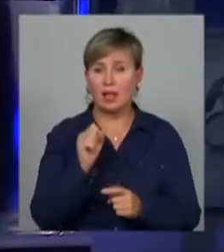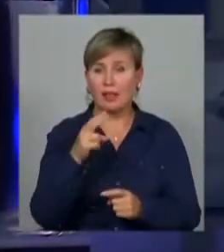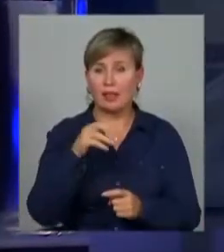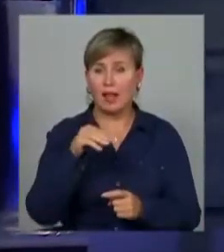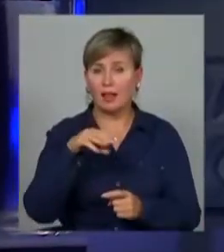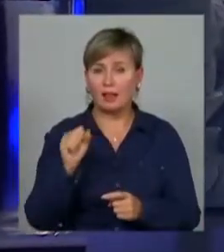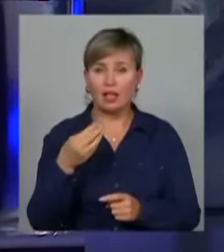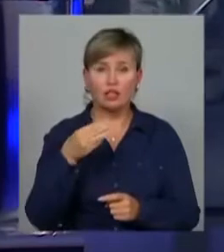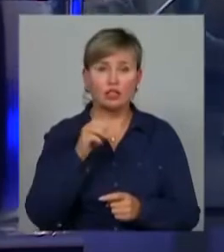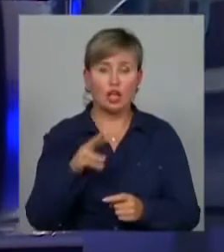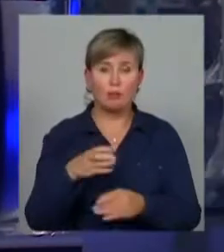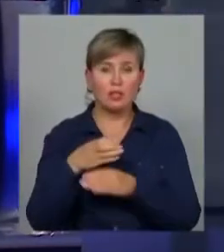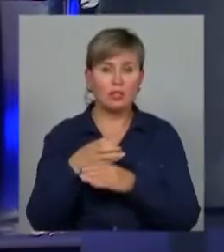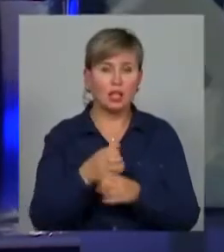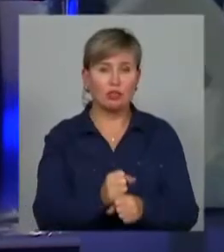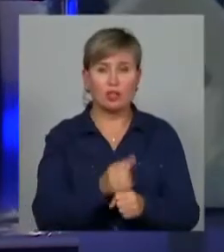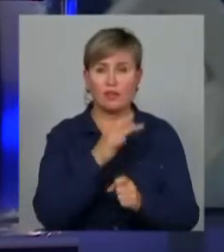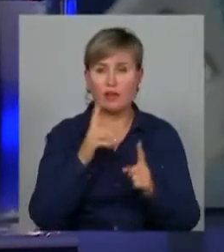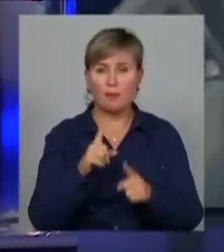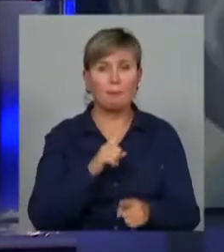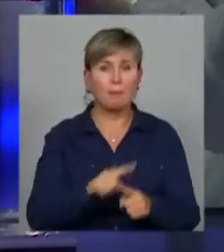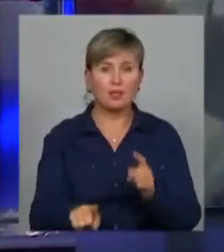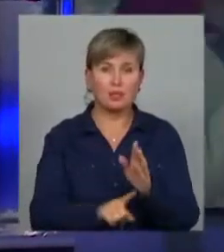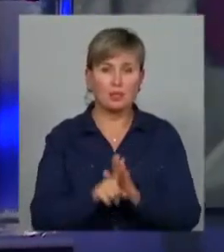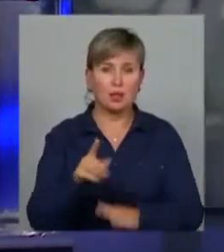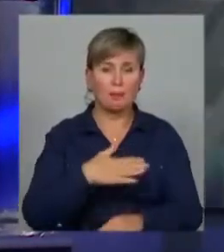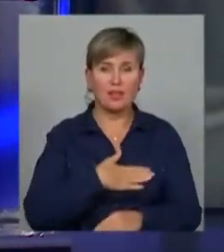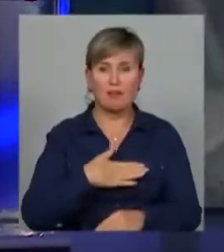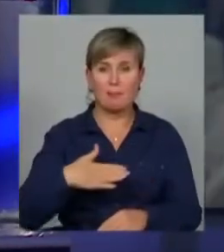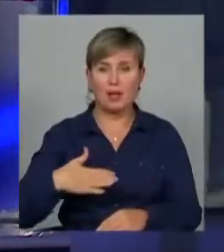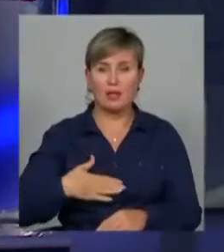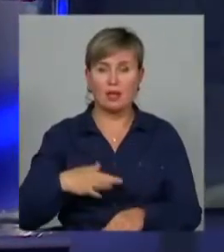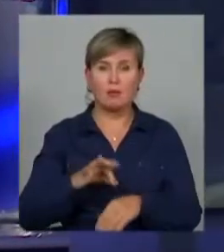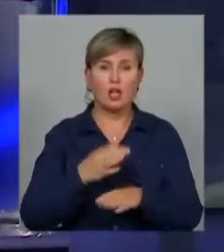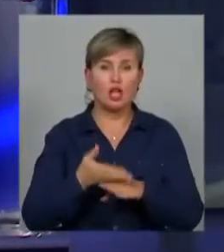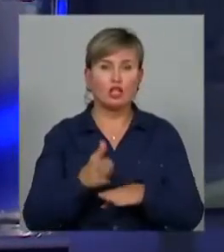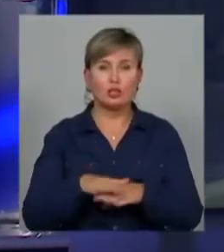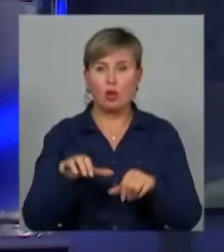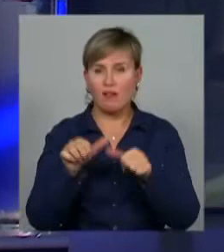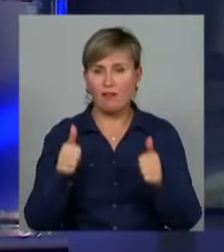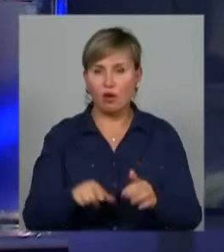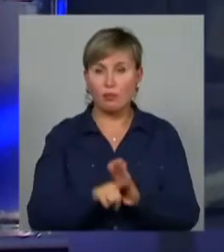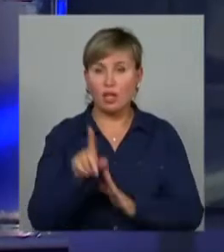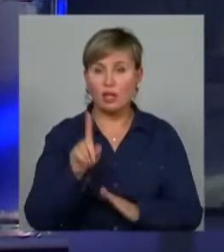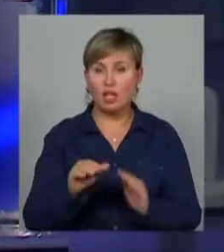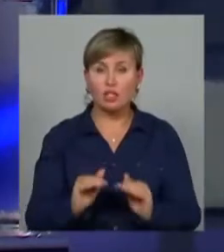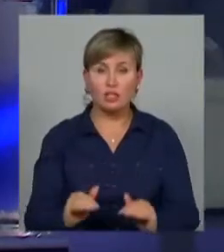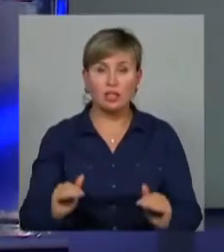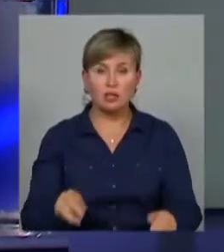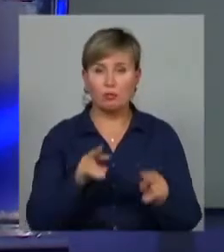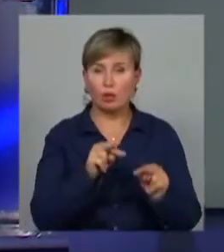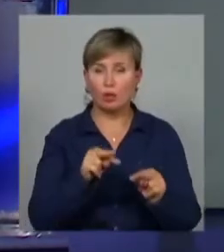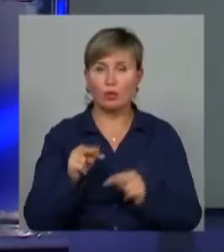дельта-штамма сокращается инкубационный период, быстрее наступает пневмония. Болеть в тяжелой форме начали даже дети. По